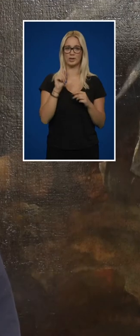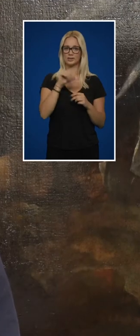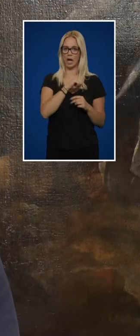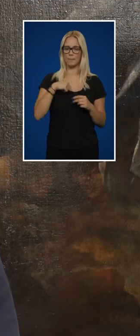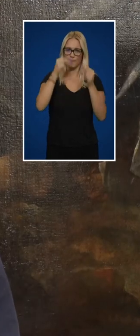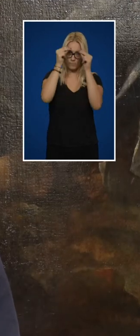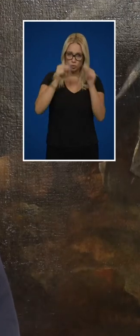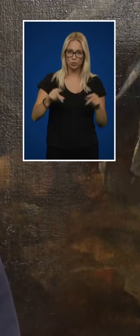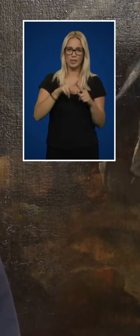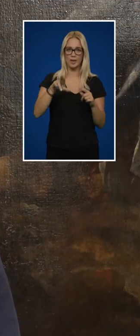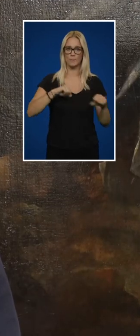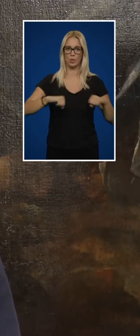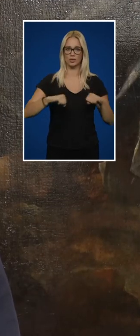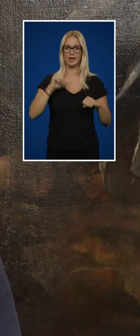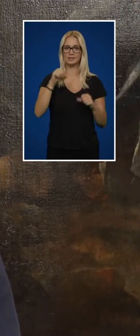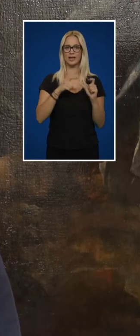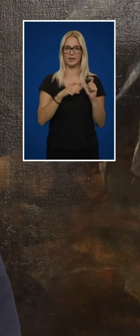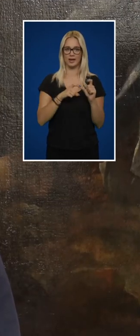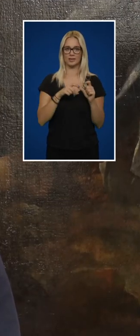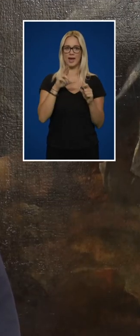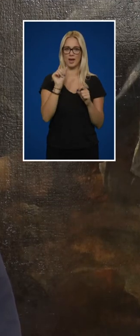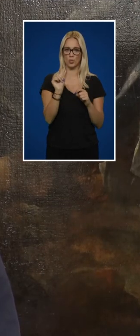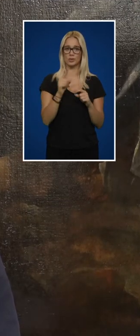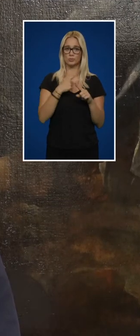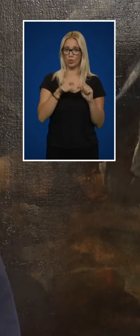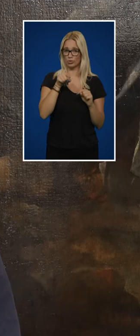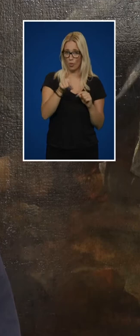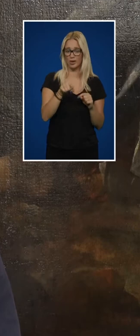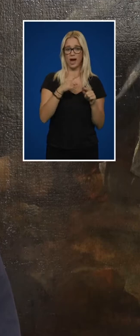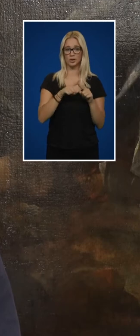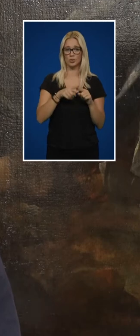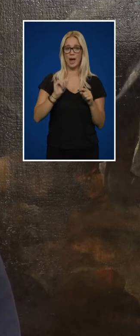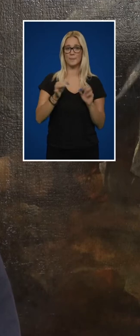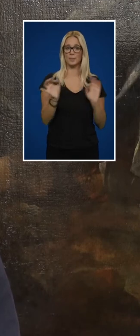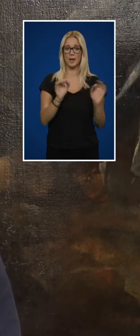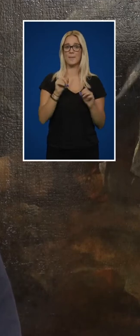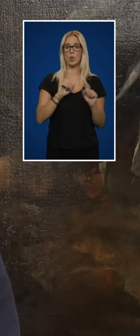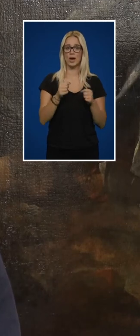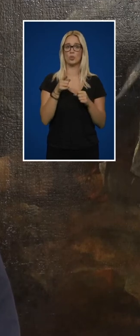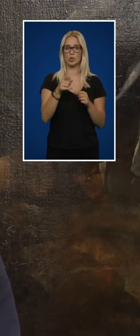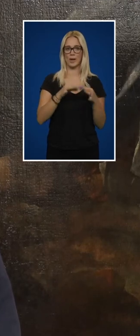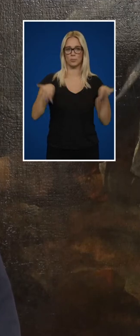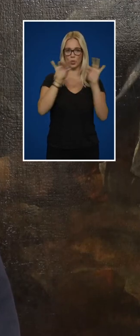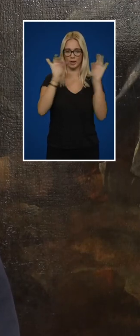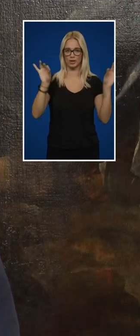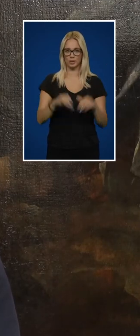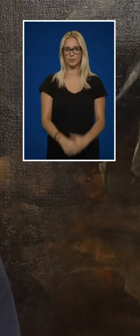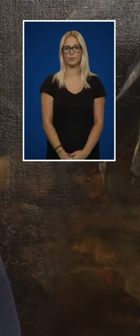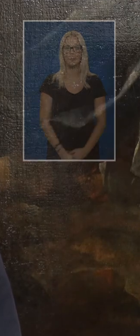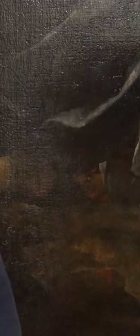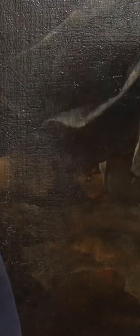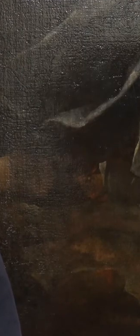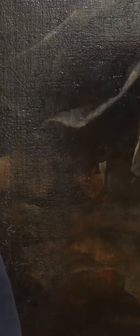i strategije Europske unije i upravo iz tog razloga je zapravo i pripremljen i pokrenut ovaj